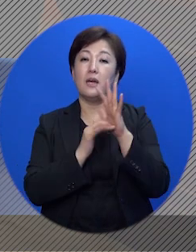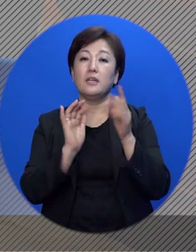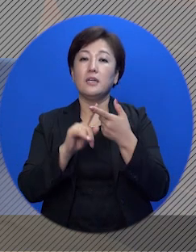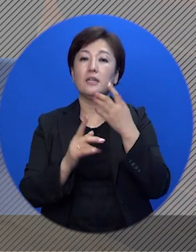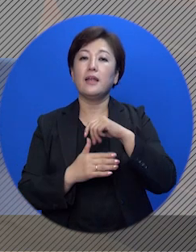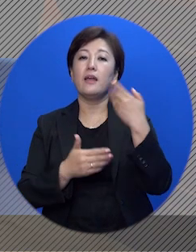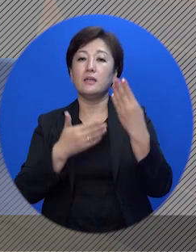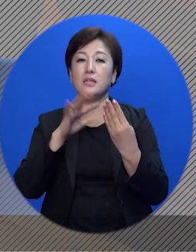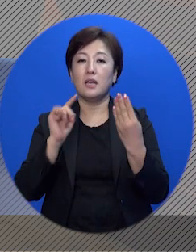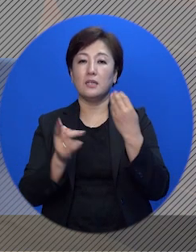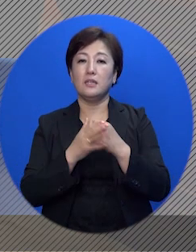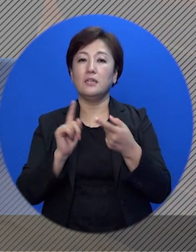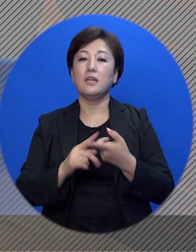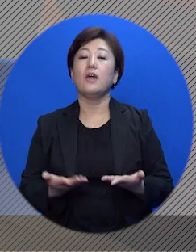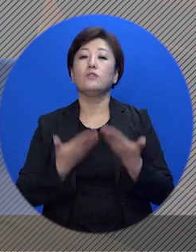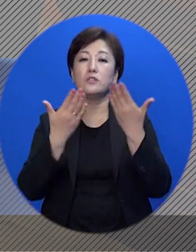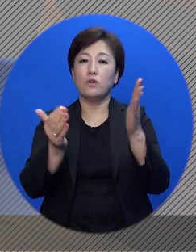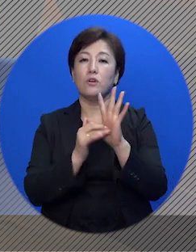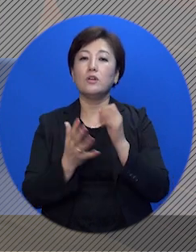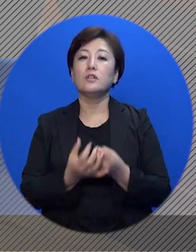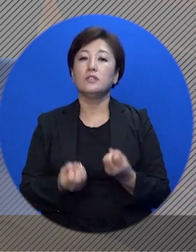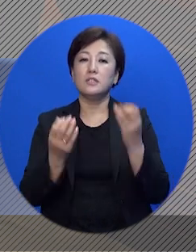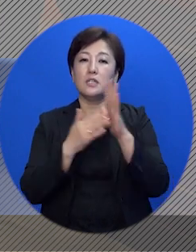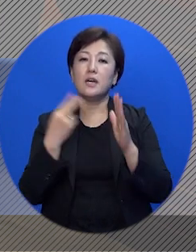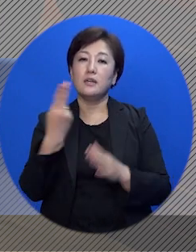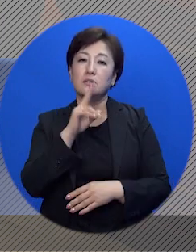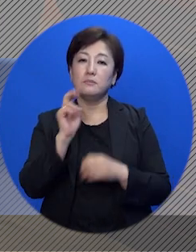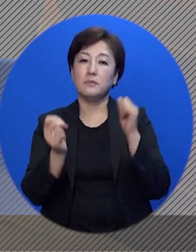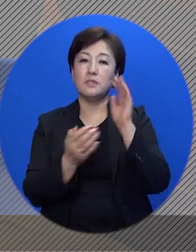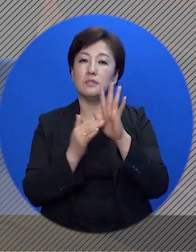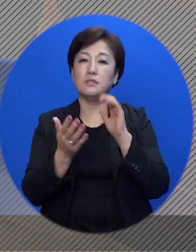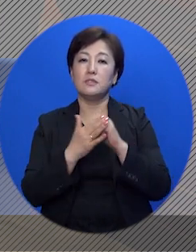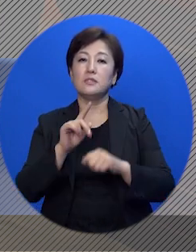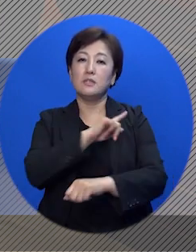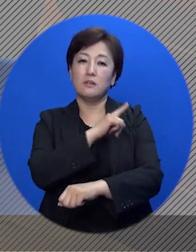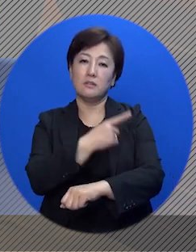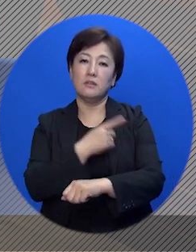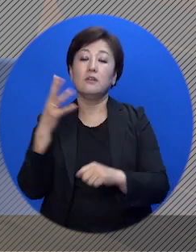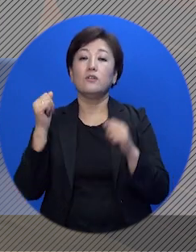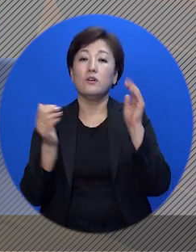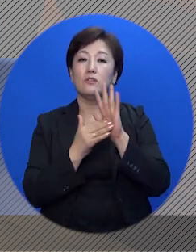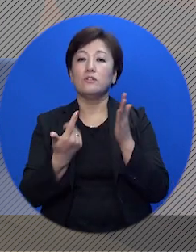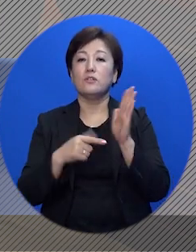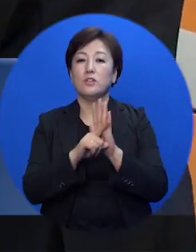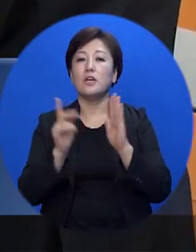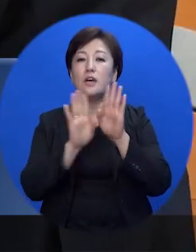제4기 인권위원회 위촉식 및 2019년 제2차 인권위원회가 개최됐습니다.